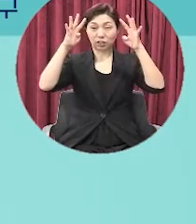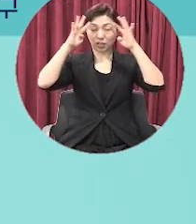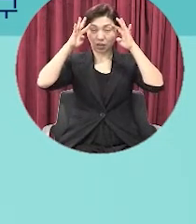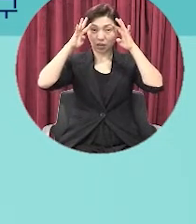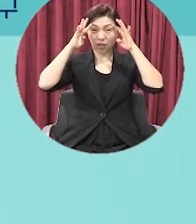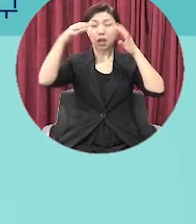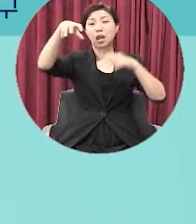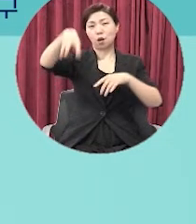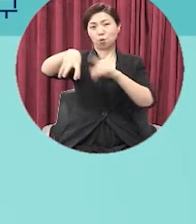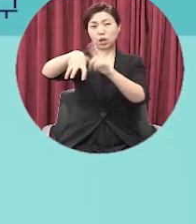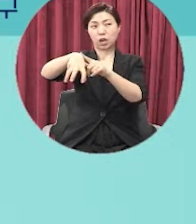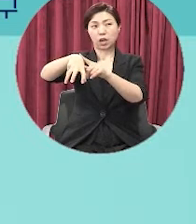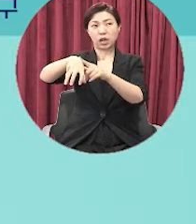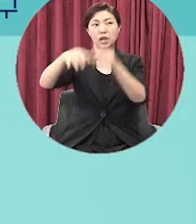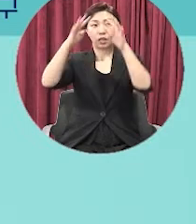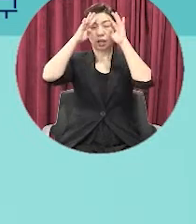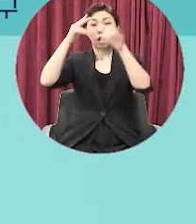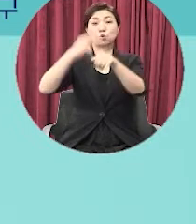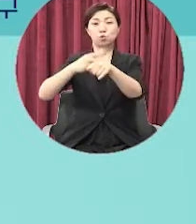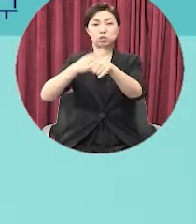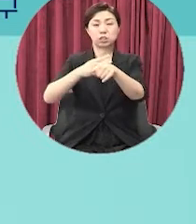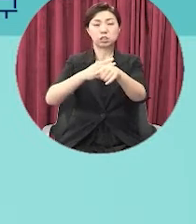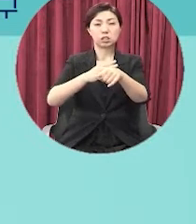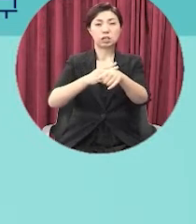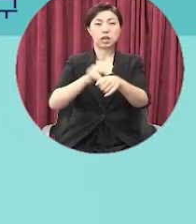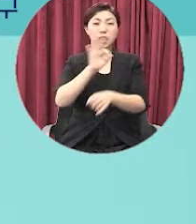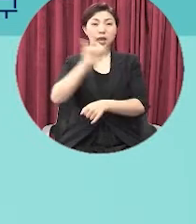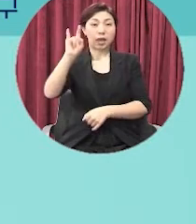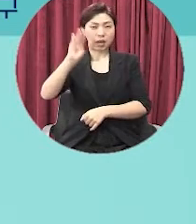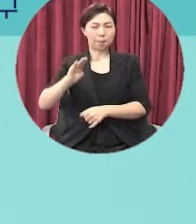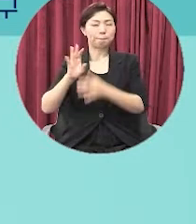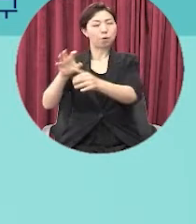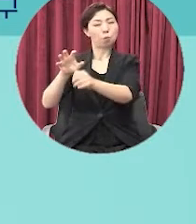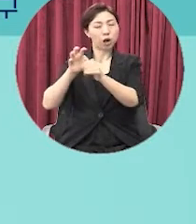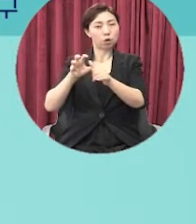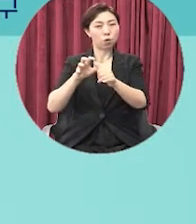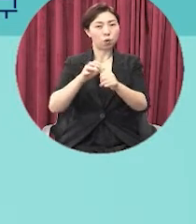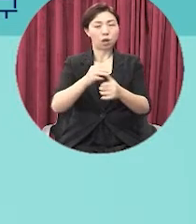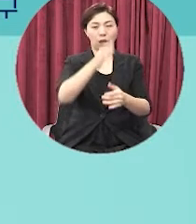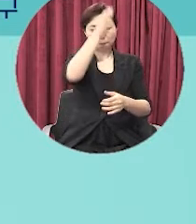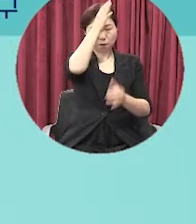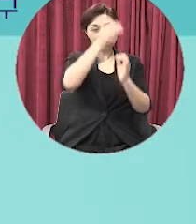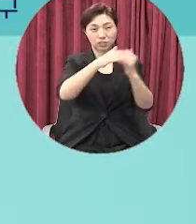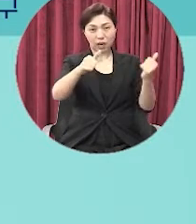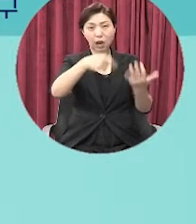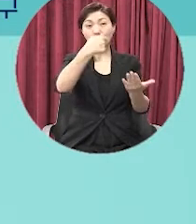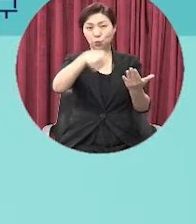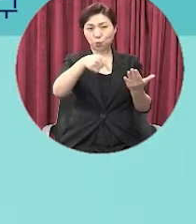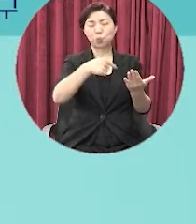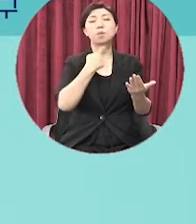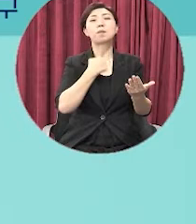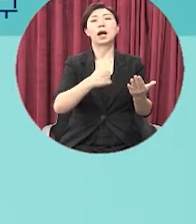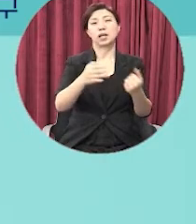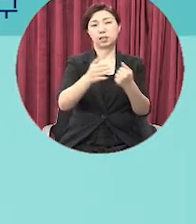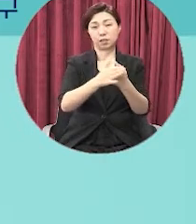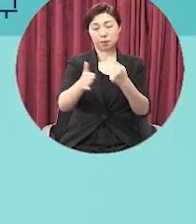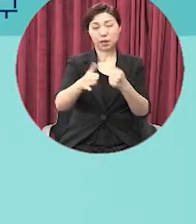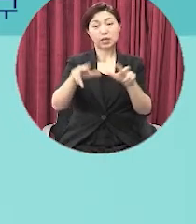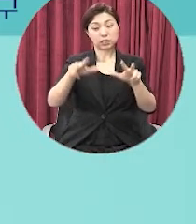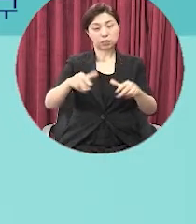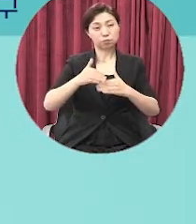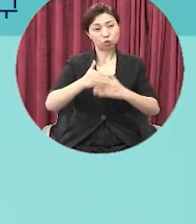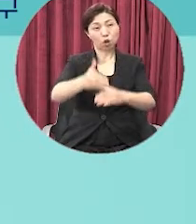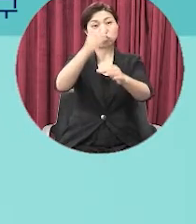은 이제 앱이나 이런 써 환자 코치에 대한 벗을 많이 해보신 금식을 썩 그렇게 어 진행하고 있구요 최종적으로